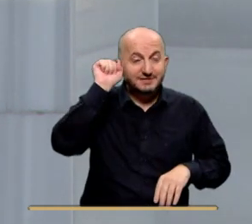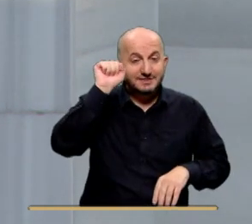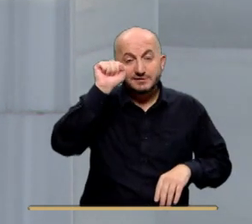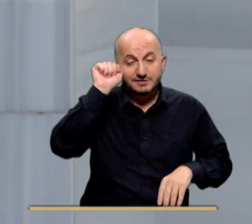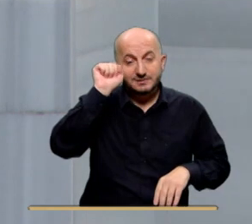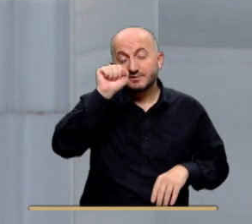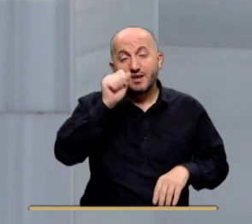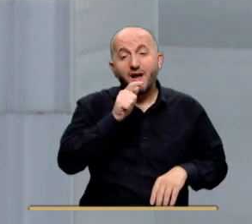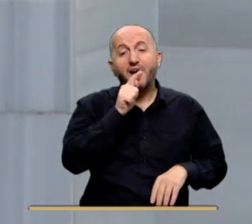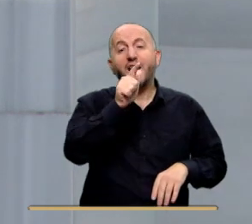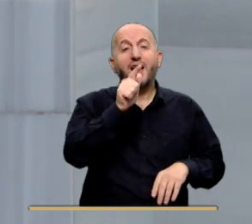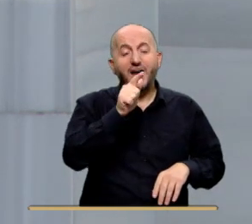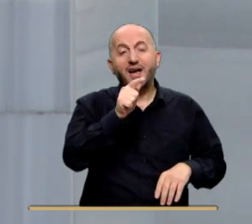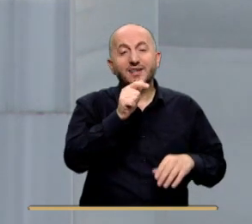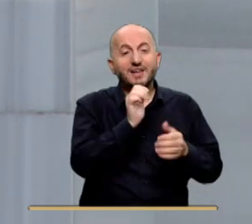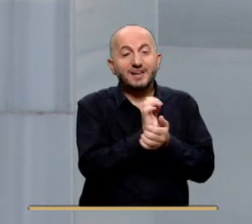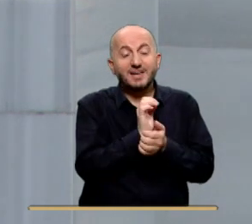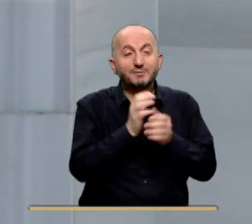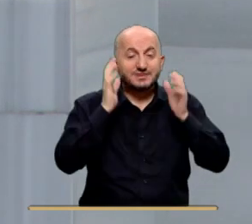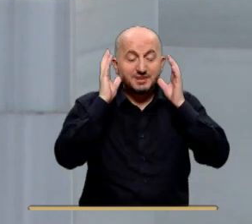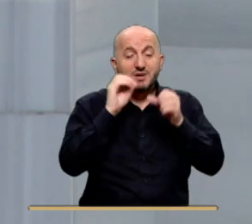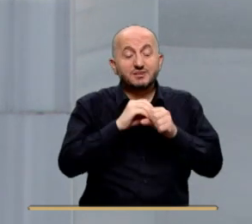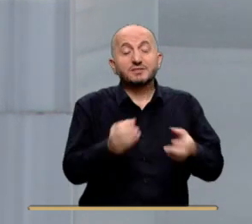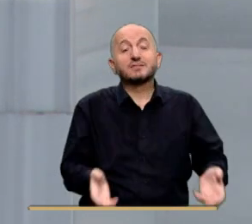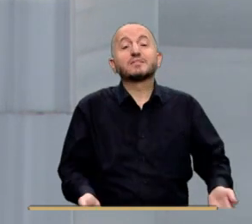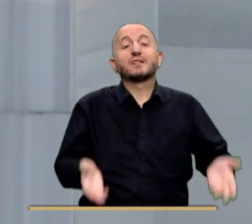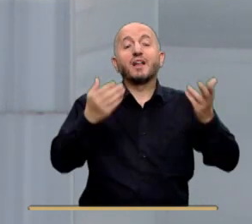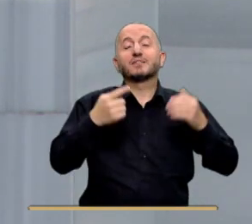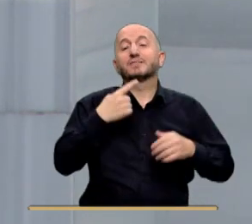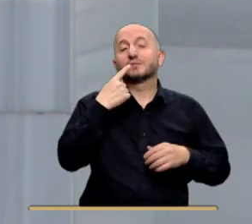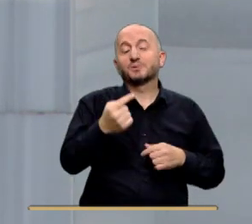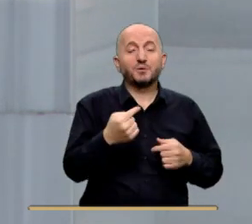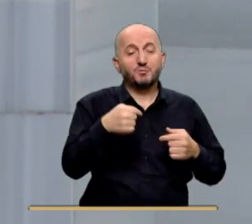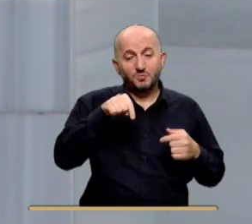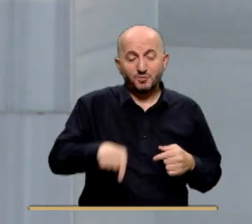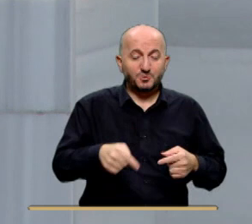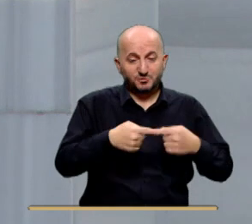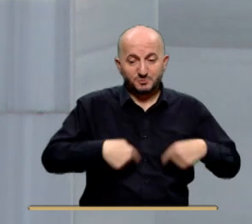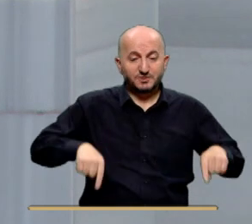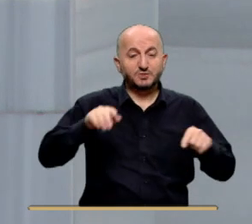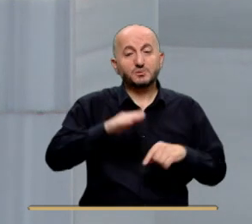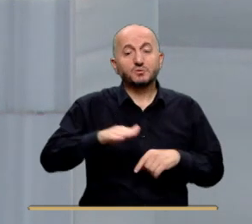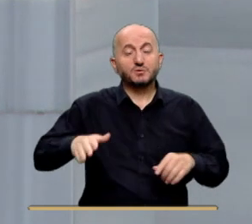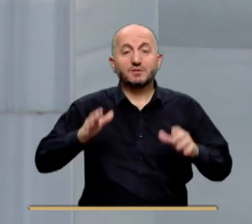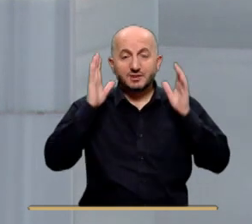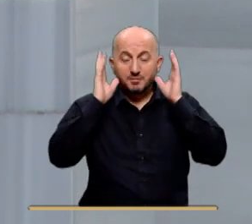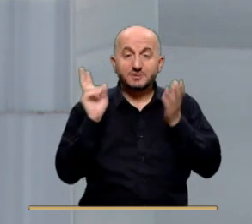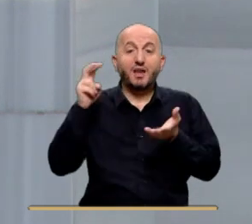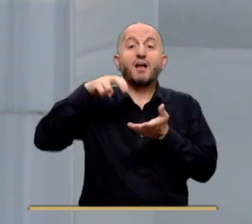beyt, ey ehli beytim, namaz için kalkın diyor. Bugün biz çocuklarımızı namaza kaldıramıyor